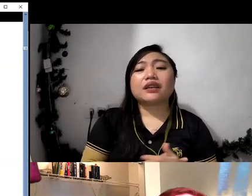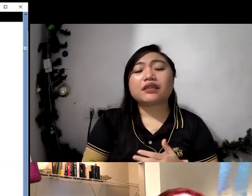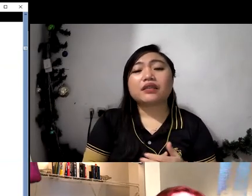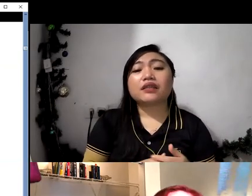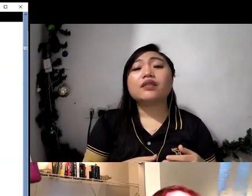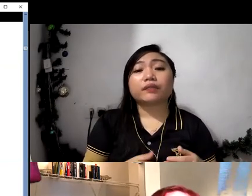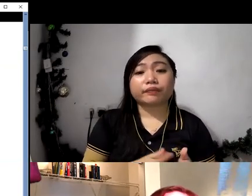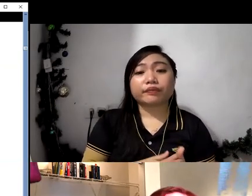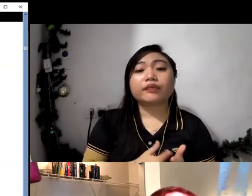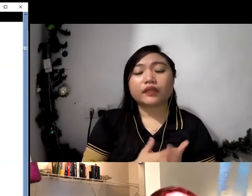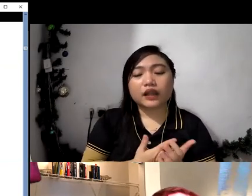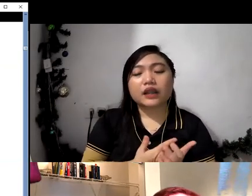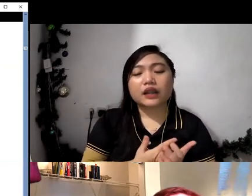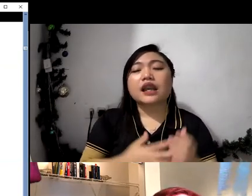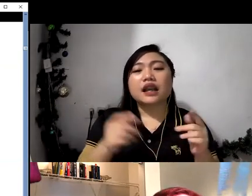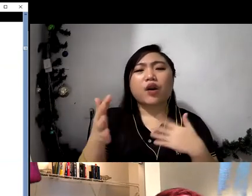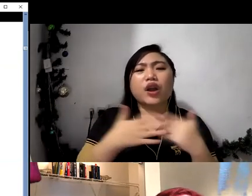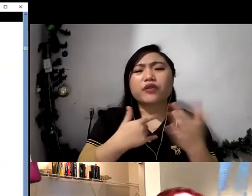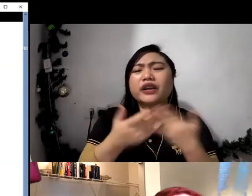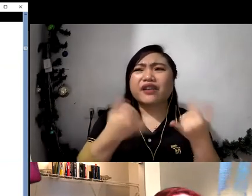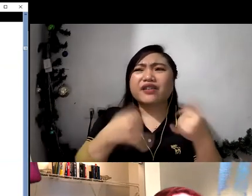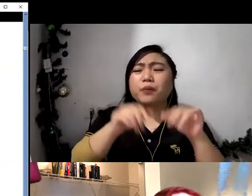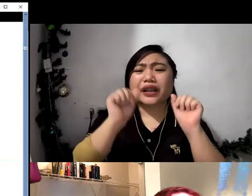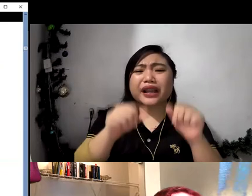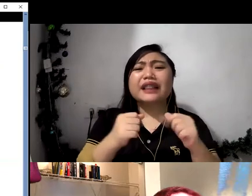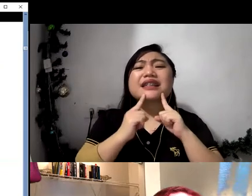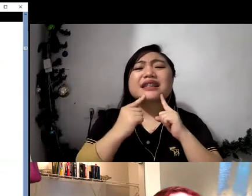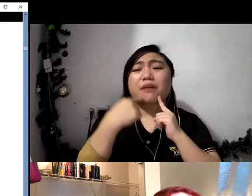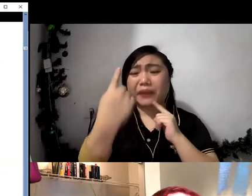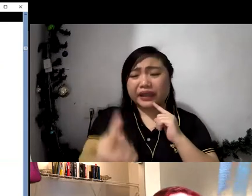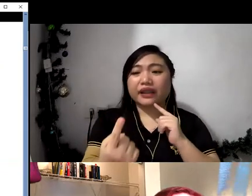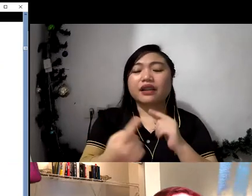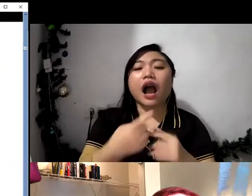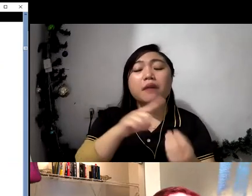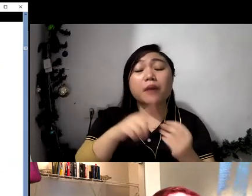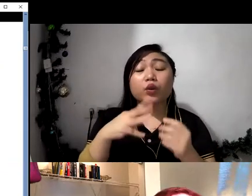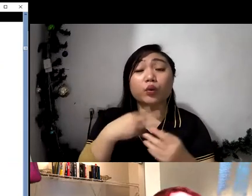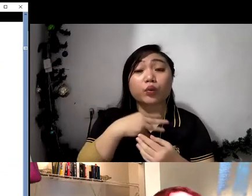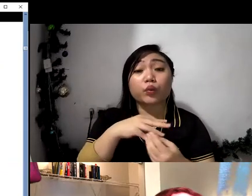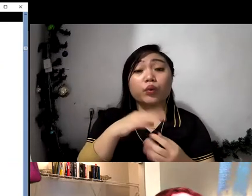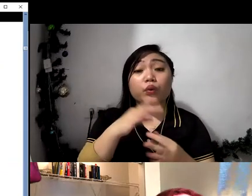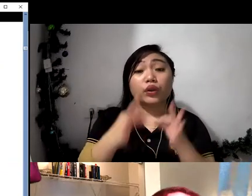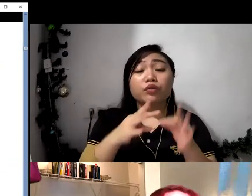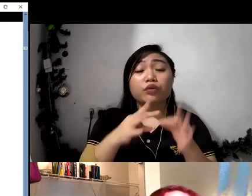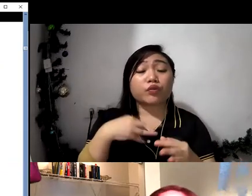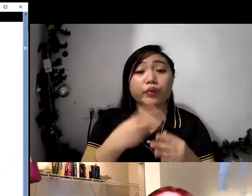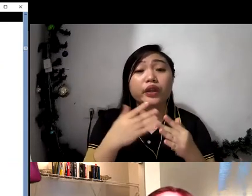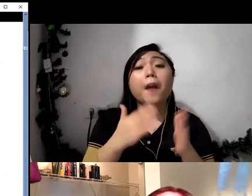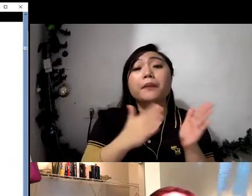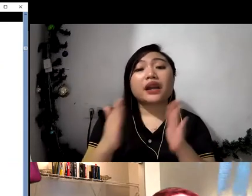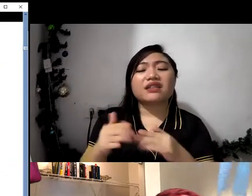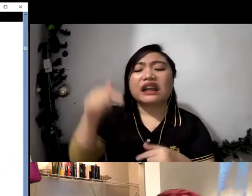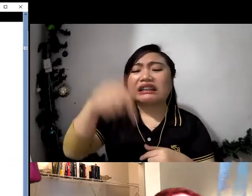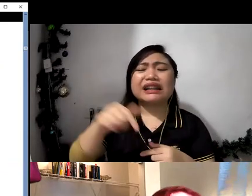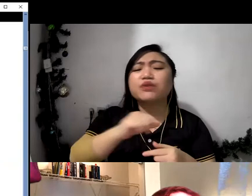ating pagpaplano. Okay? So napaka-importante, no? And that will never happen kung walang partnership. Kung